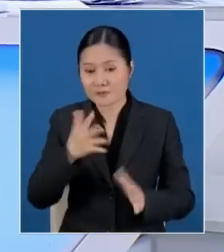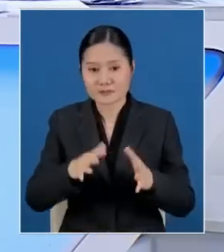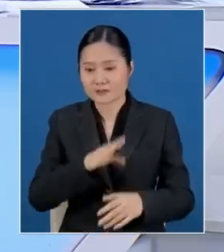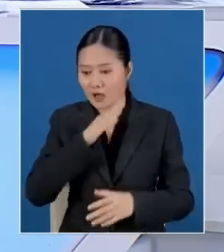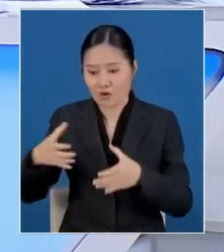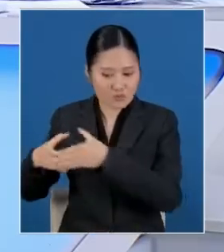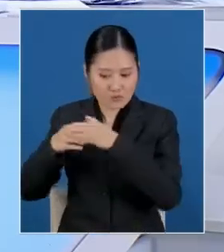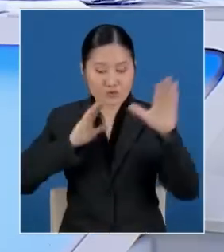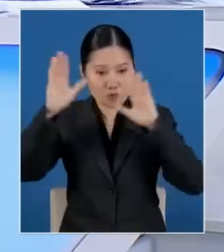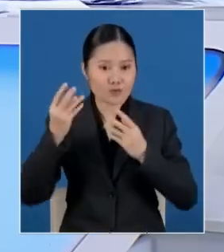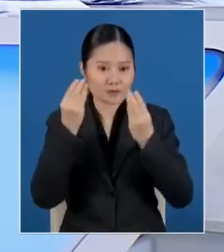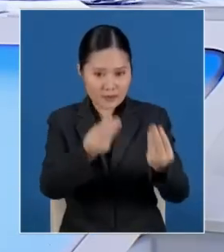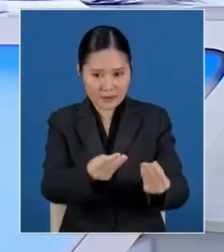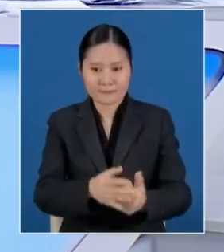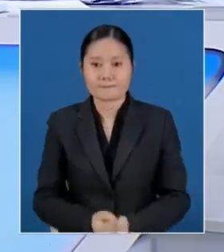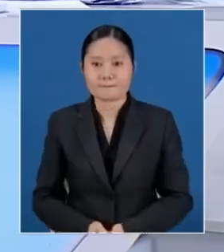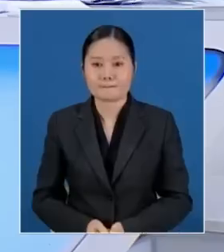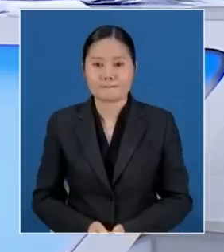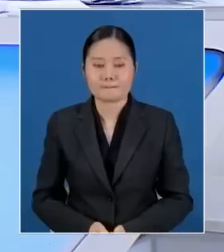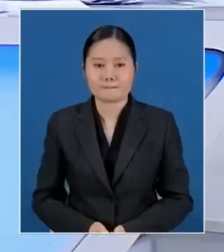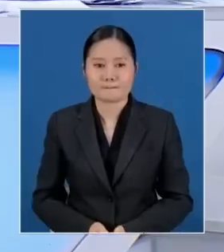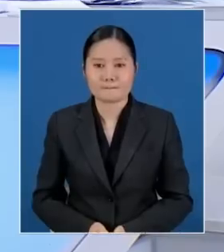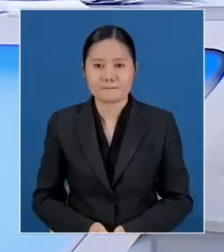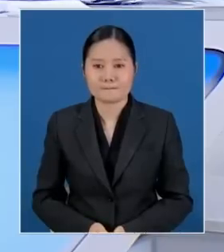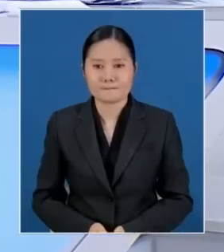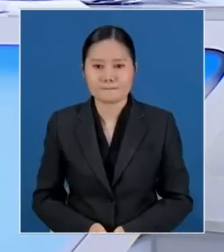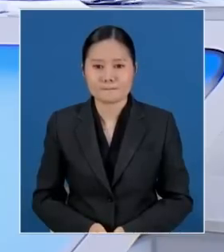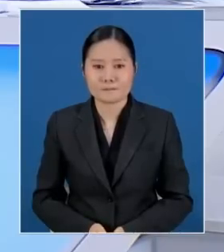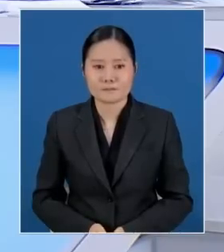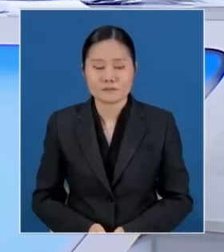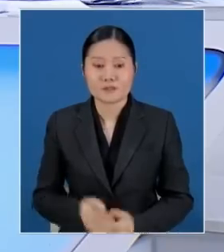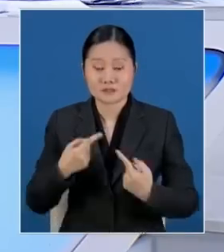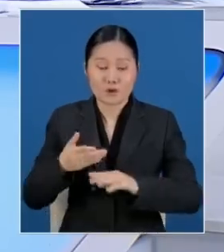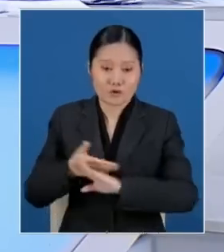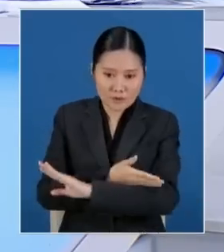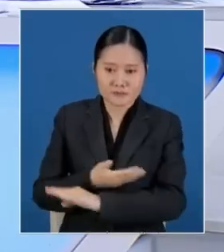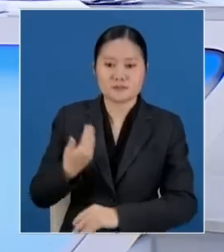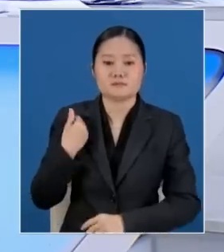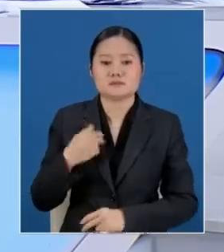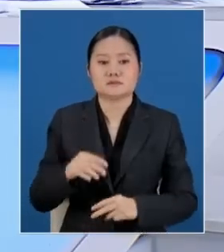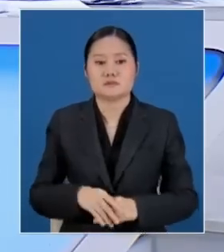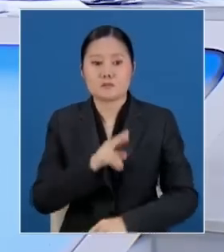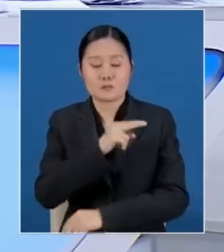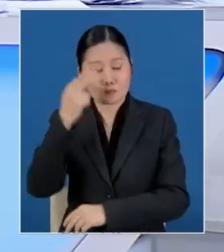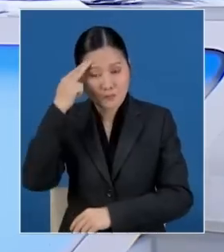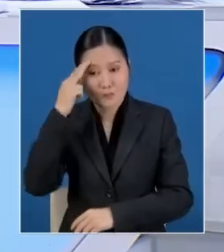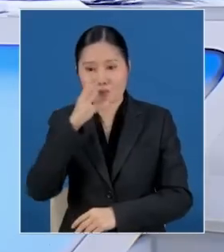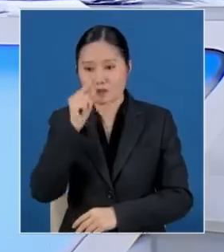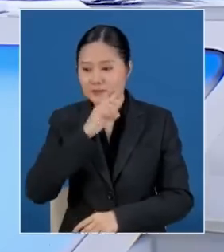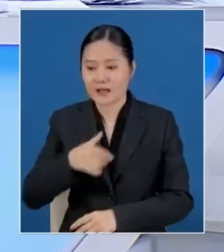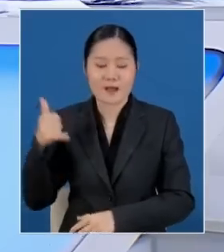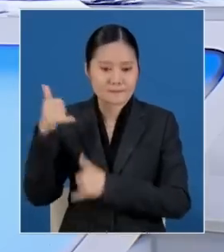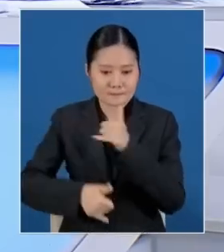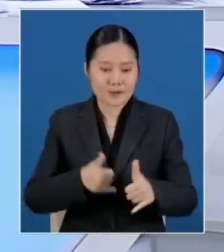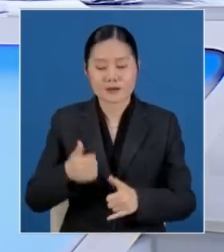โหวตทั้งไอ้ทั้งพัก มาเป็นกลุ่มก้อนนิดๆหน่อย ๆ ไม่เวิร์กใช่ไหม แต่ก่อนหน้านั้นมันก็คุณภูมิธรรมคุณหมอชลน่านก็บอกถ้าจะมาก็จะมา